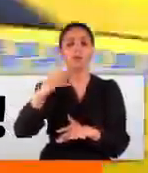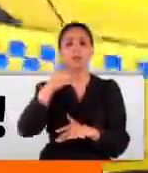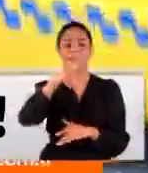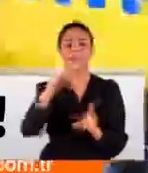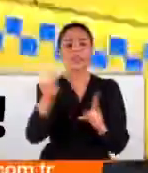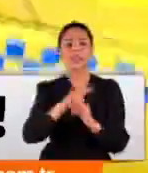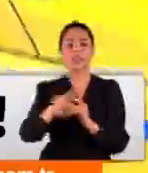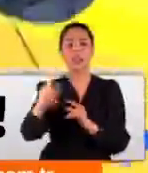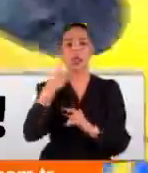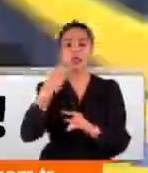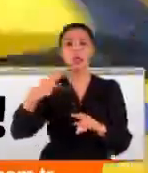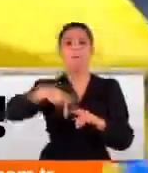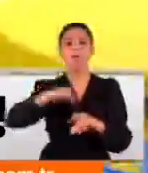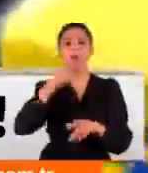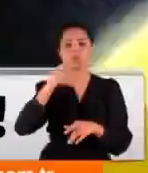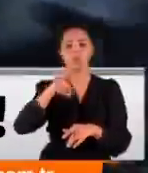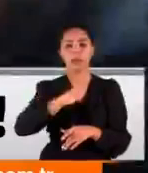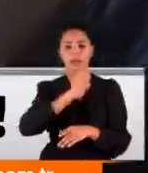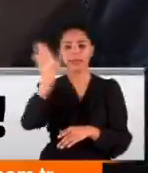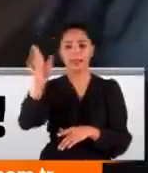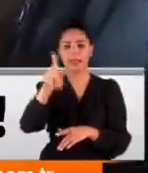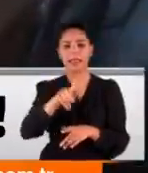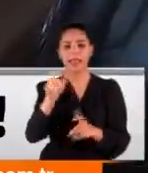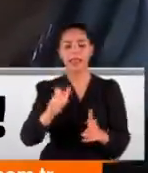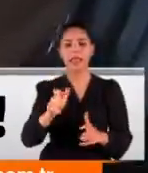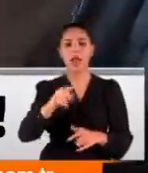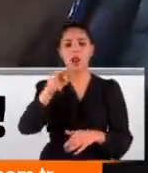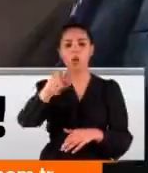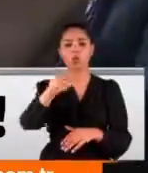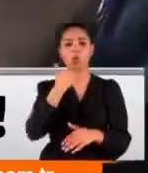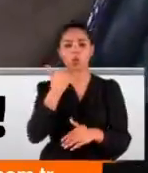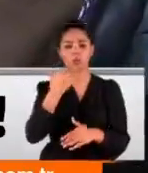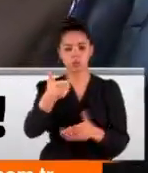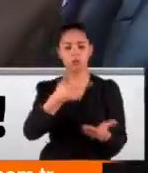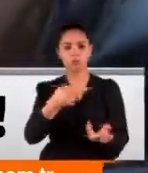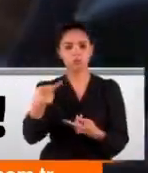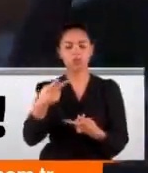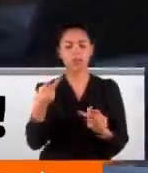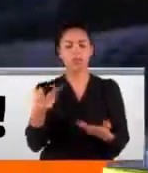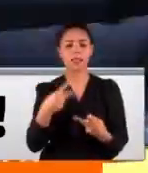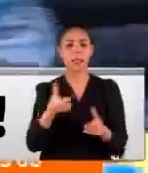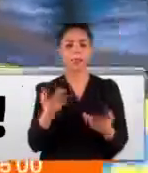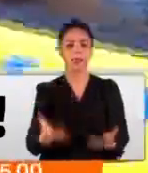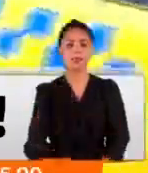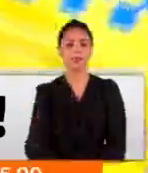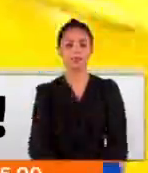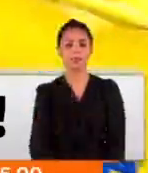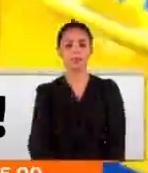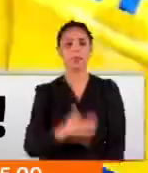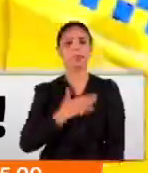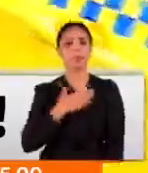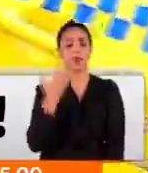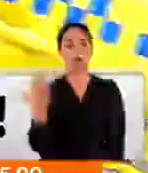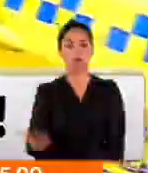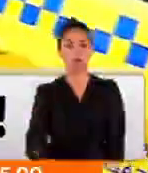kısa mesafe diye binememiş. Gitmek istediği yere gidemiyor, ayağı ağrıyor. Gelebilir mi? Buyurun efendim. Sağ ol yavrum, çok